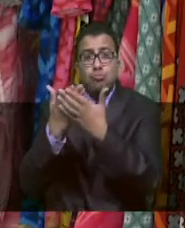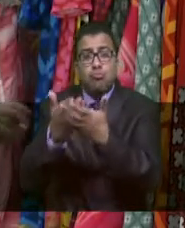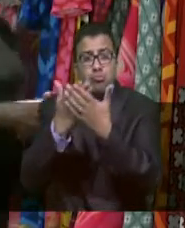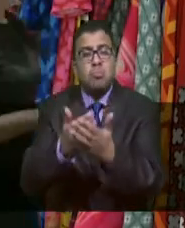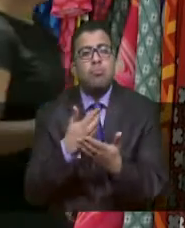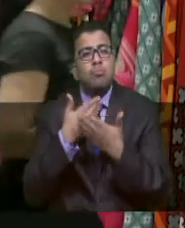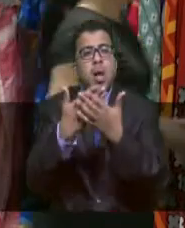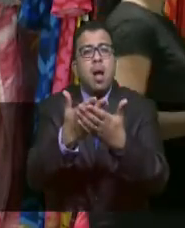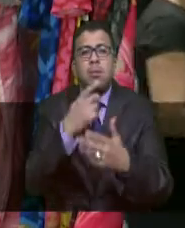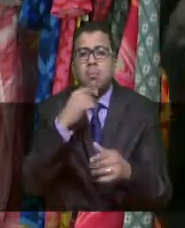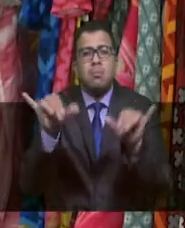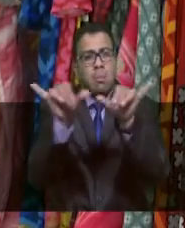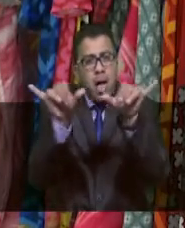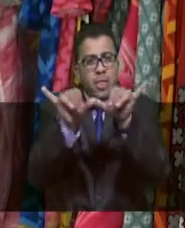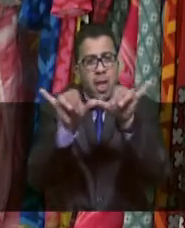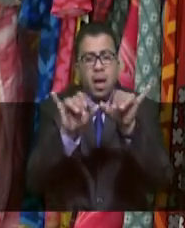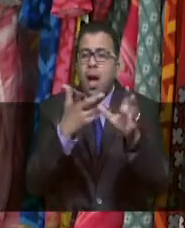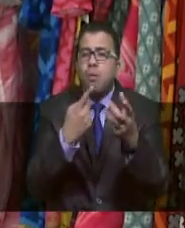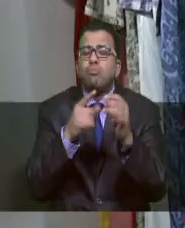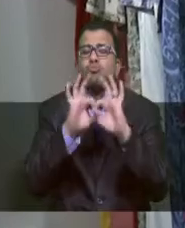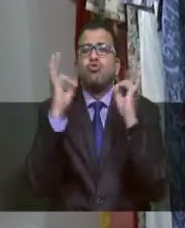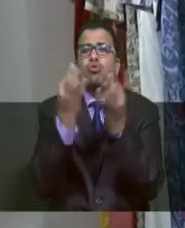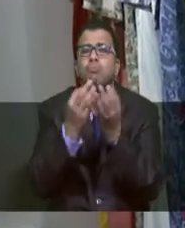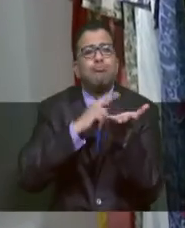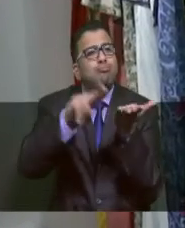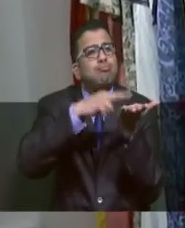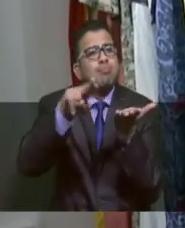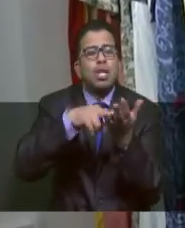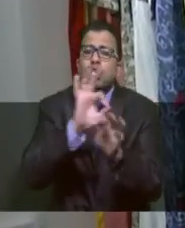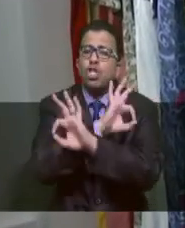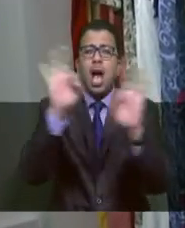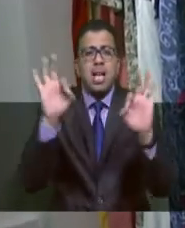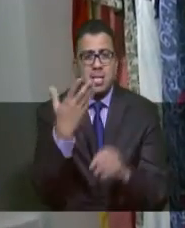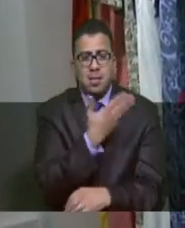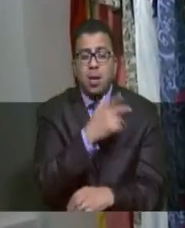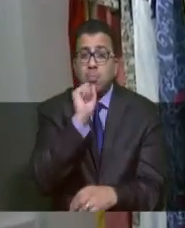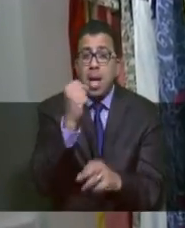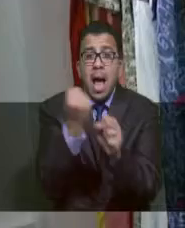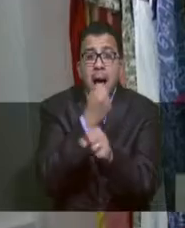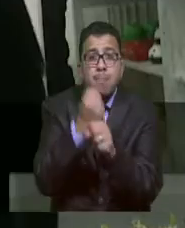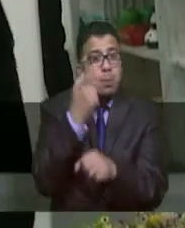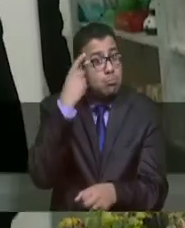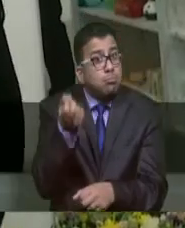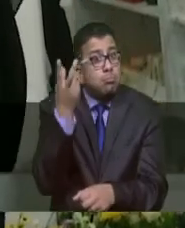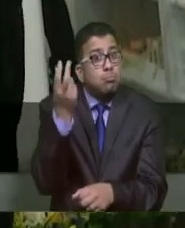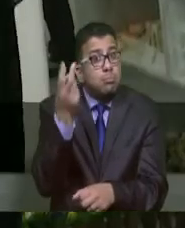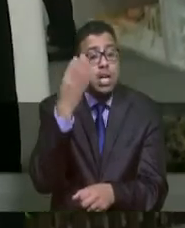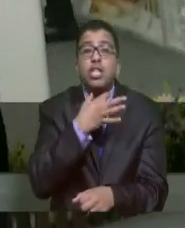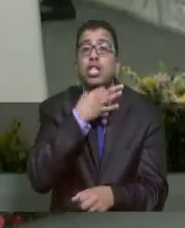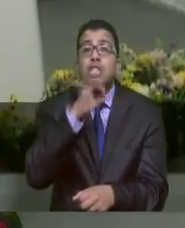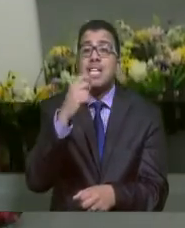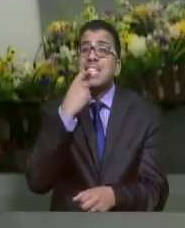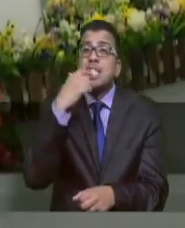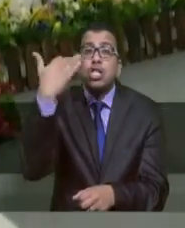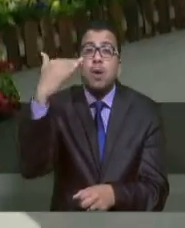خلال مواقعنا او من خلال تواصلنا في المجتمع. ويدعم المعرض فرص الاعمال والافكار المتجدده امام